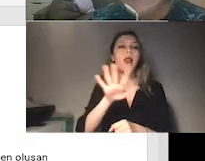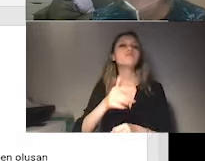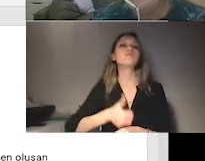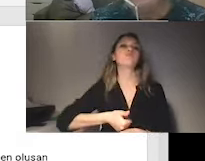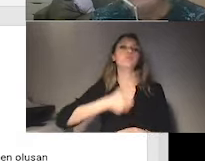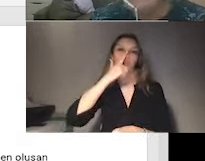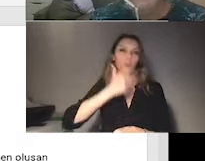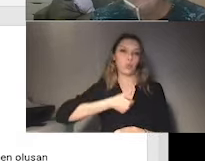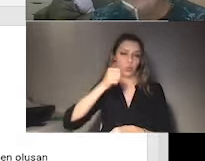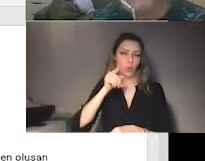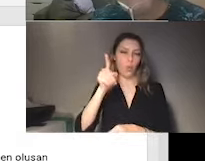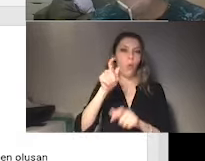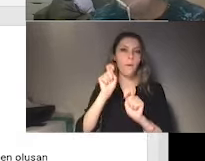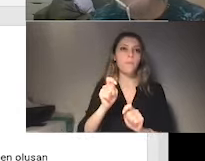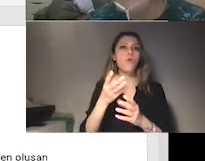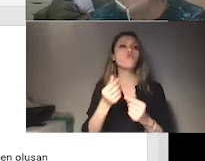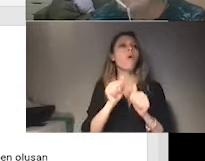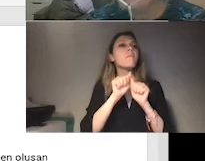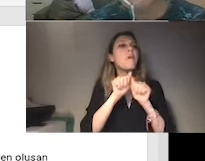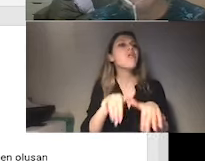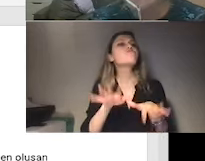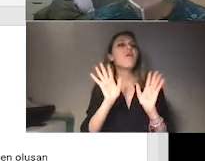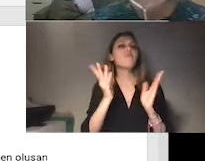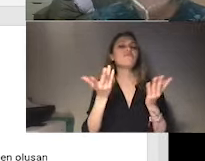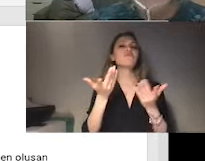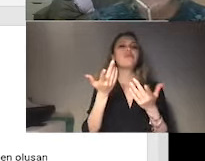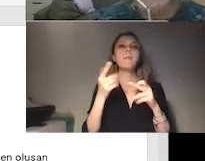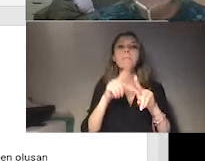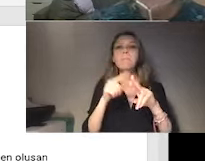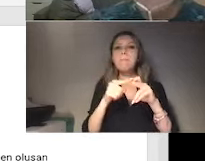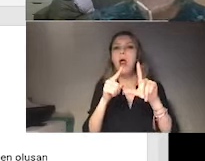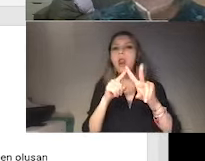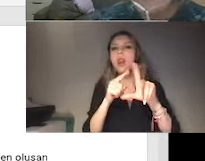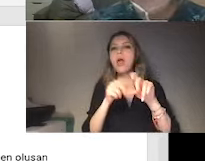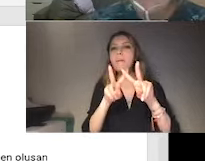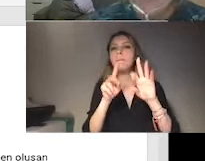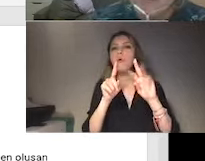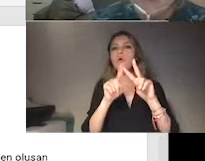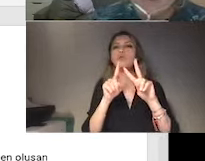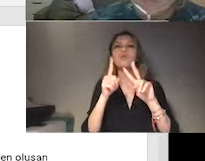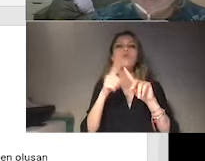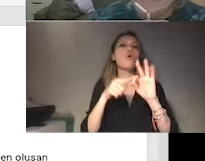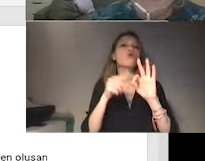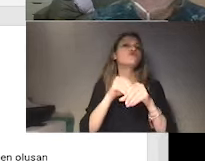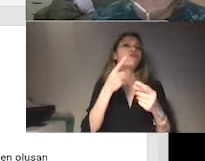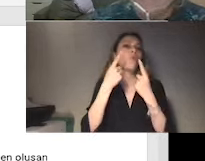çok paylaşılmamış, ne parlamentosunda görüşülmüş, ne sivil topluma danışılmış bir